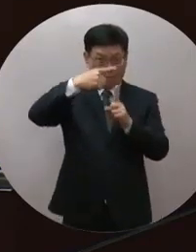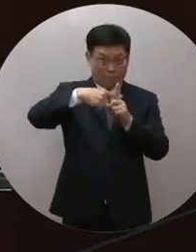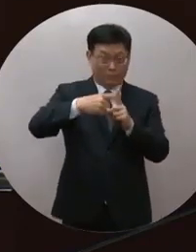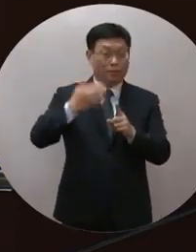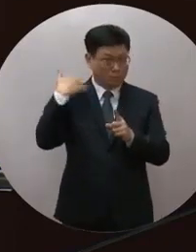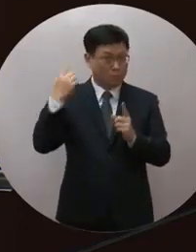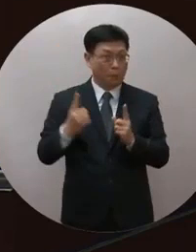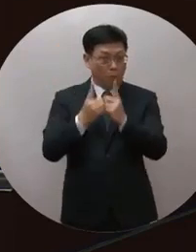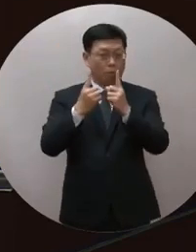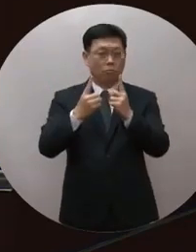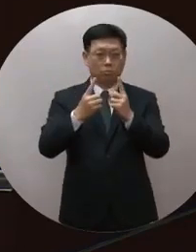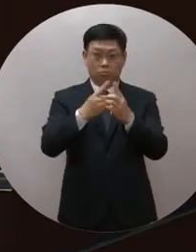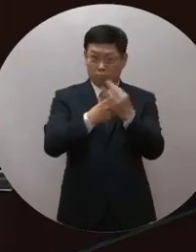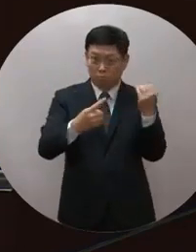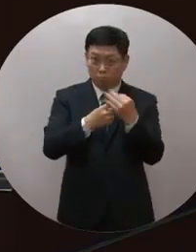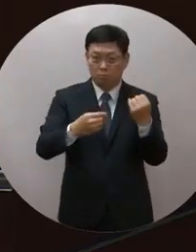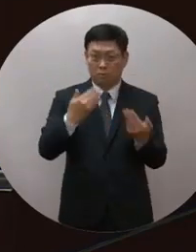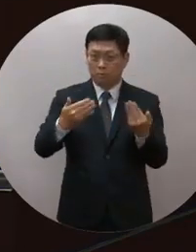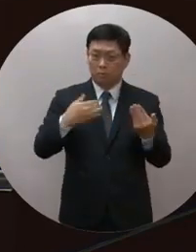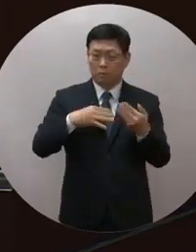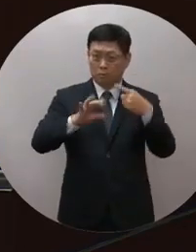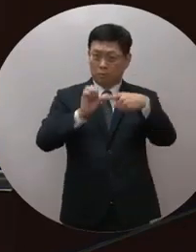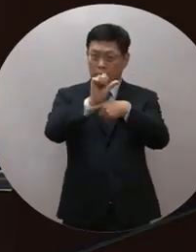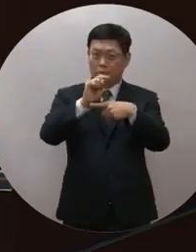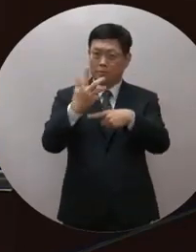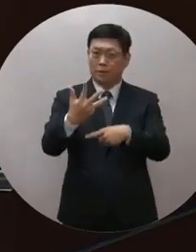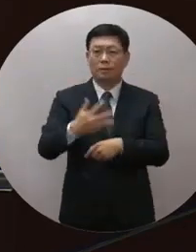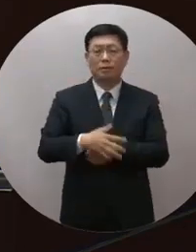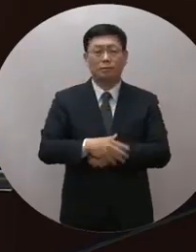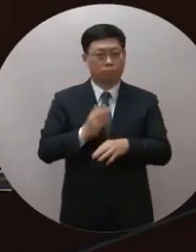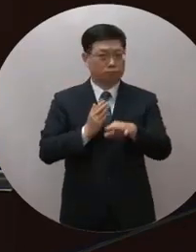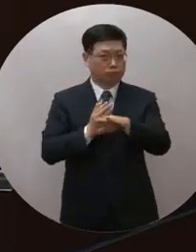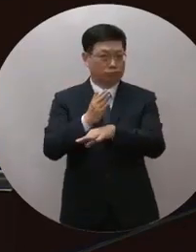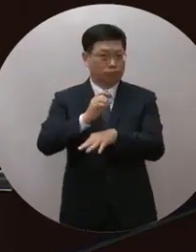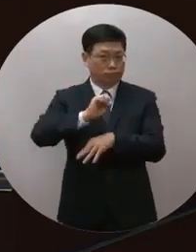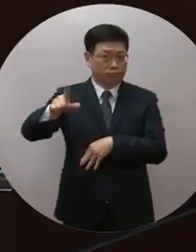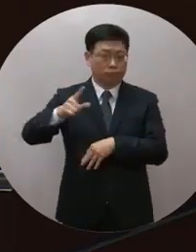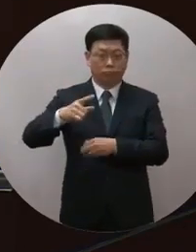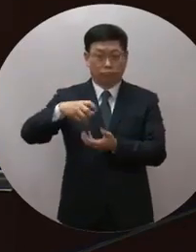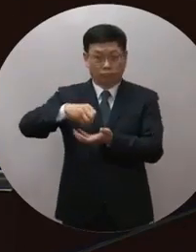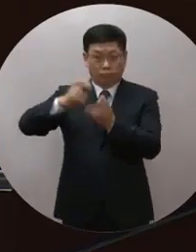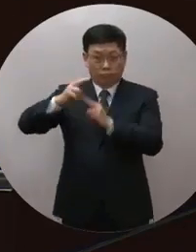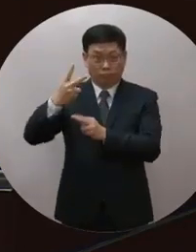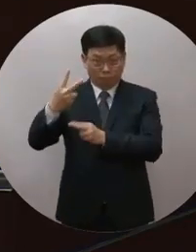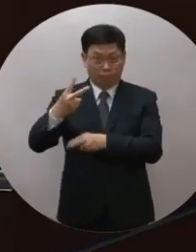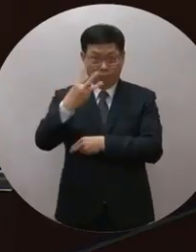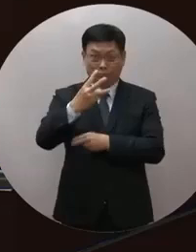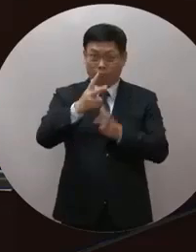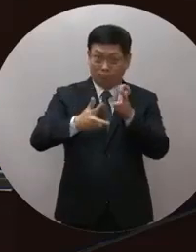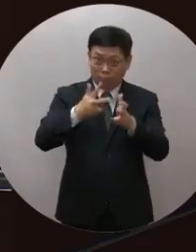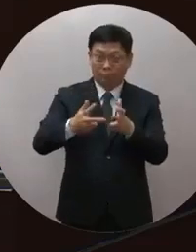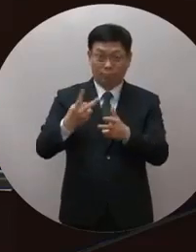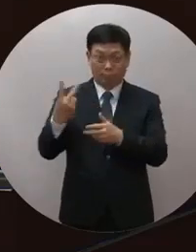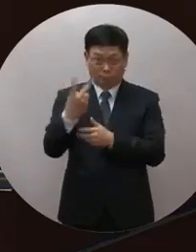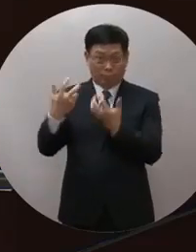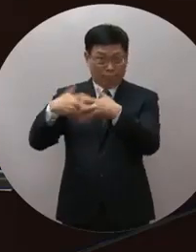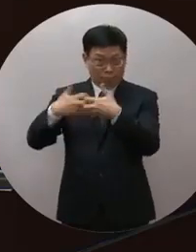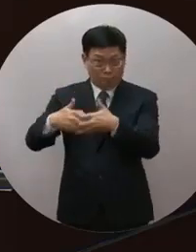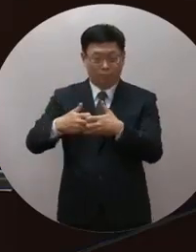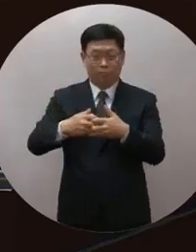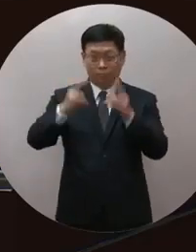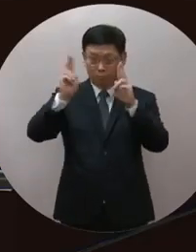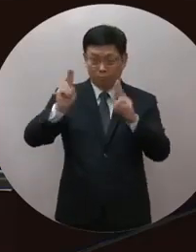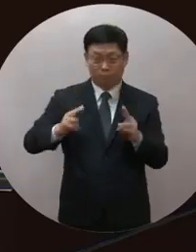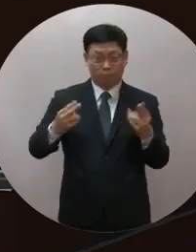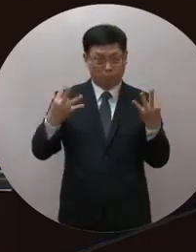达发电量的5.8%，超过核二或核三厂两部机组的